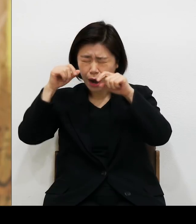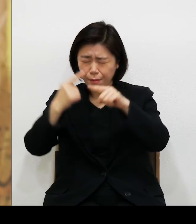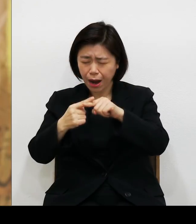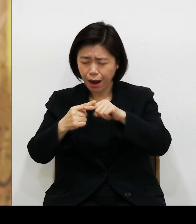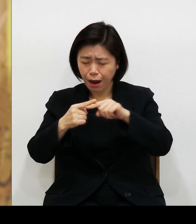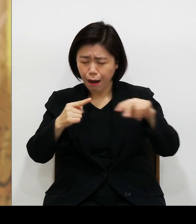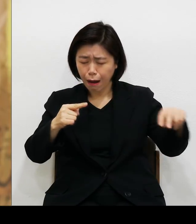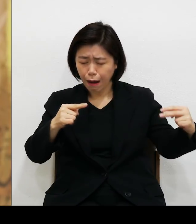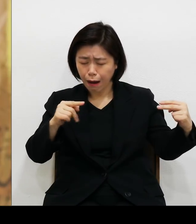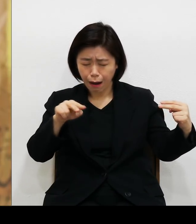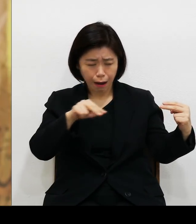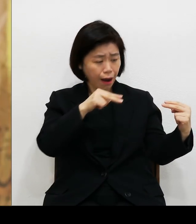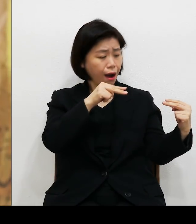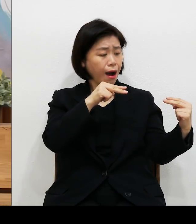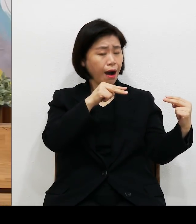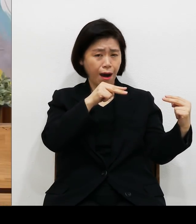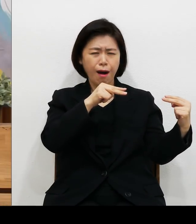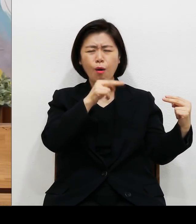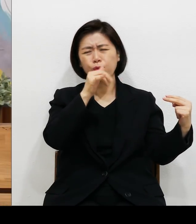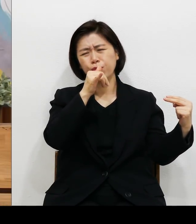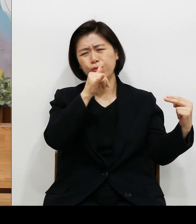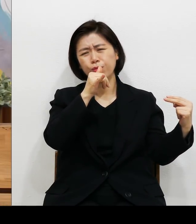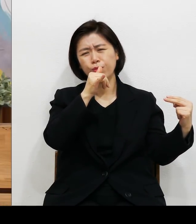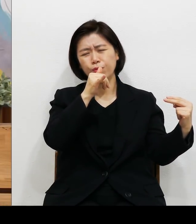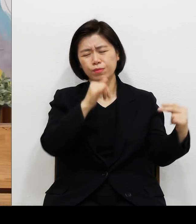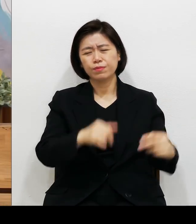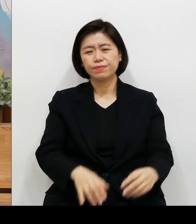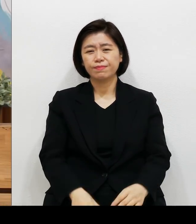아기가 눈을 뜨고 말짱말짱 저를 쳐다보고 있는 거예요.